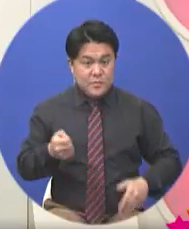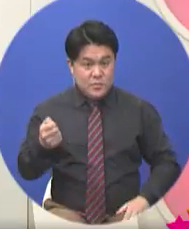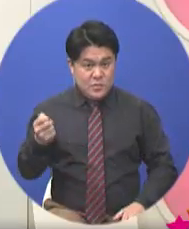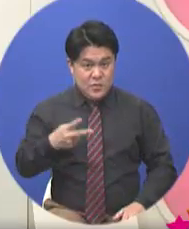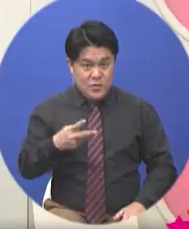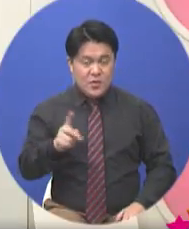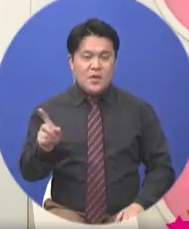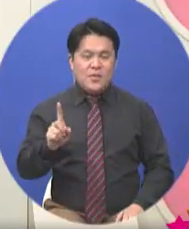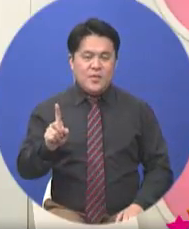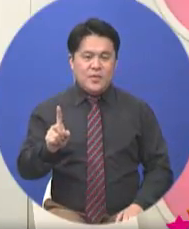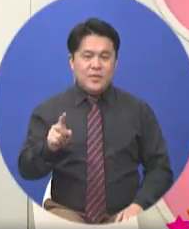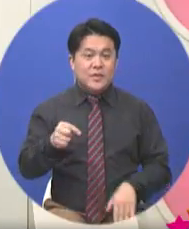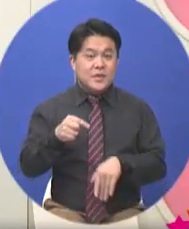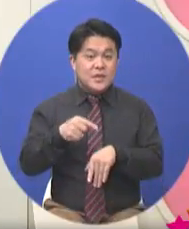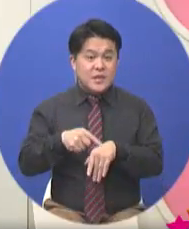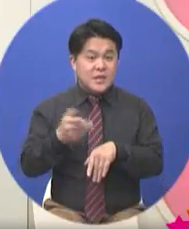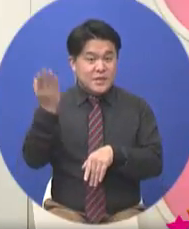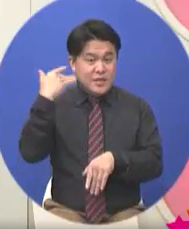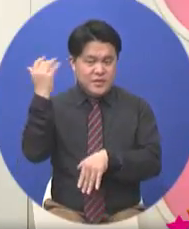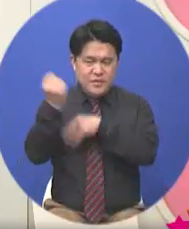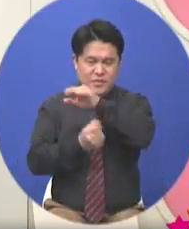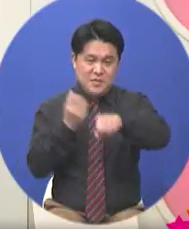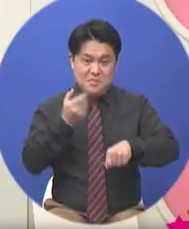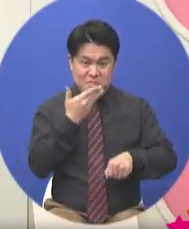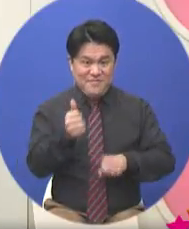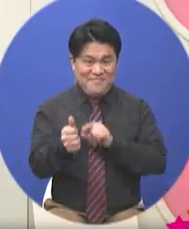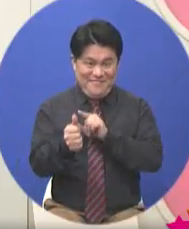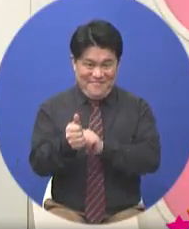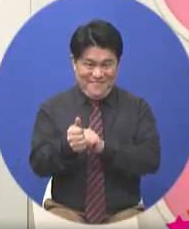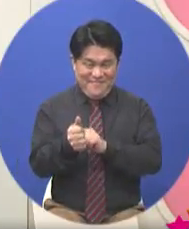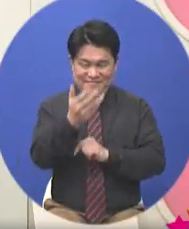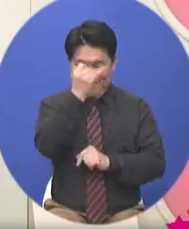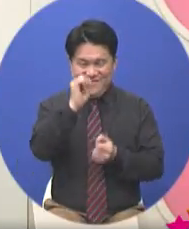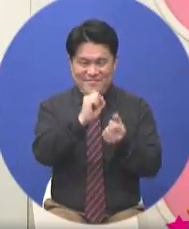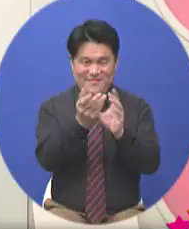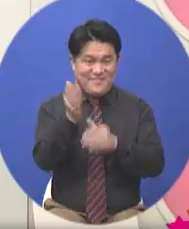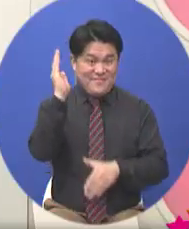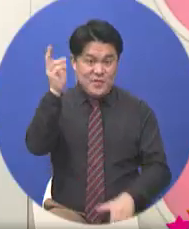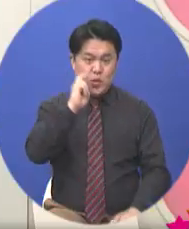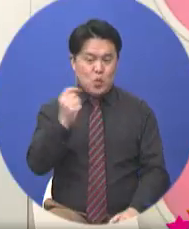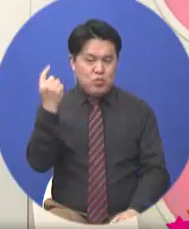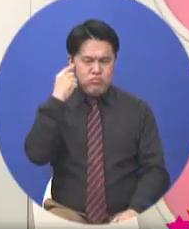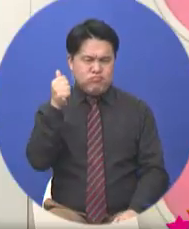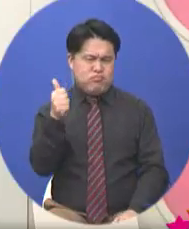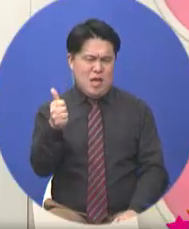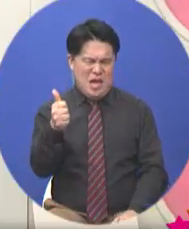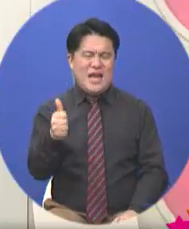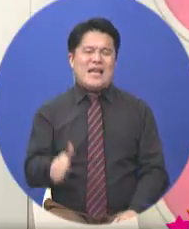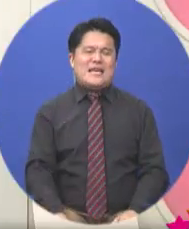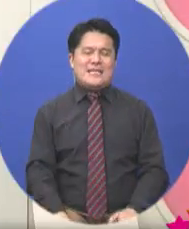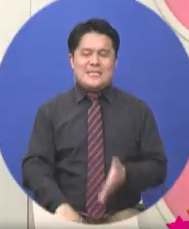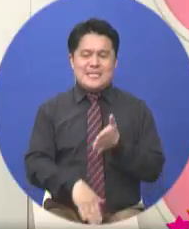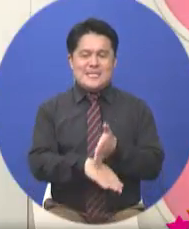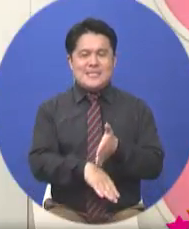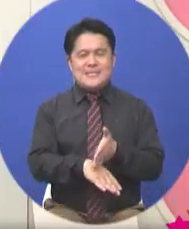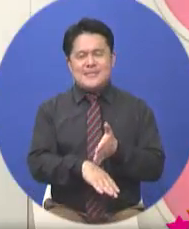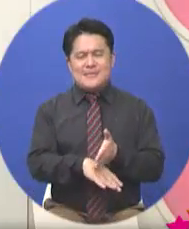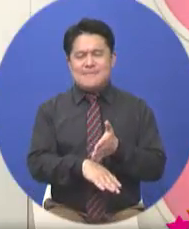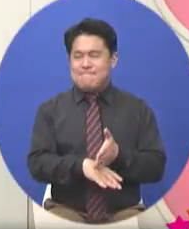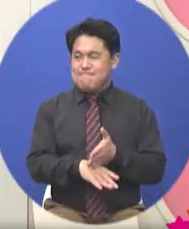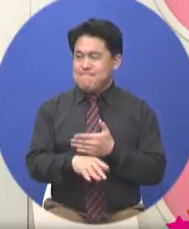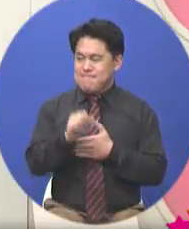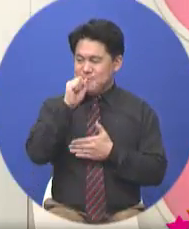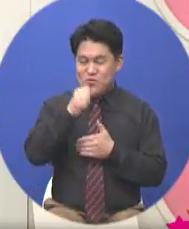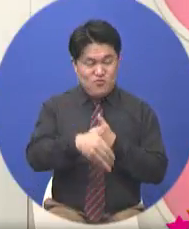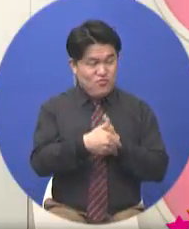시간을 거꾸로 돌리는 남자 송봉수 씨의 할미꽃 사연 잘 들었습니다. 너무 감사합니다. 네. 그렇게 좋게